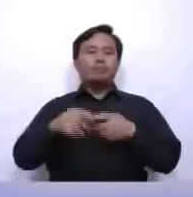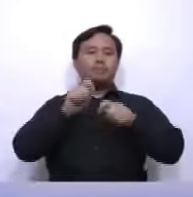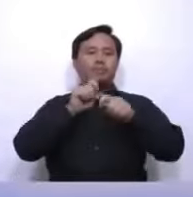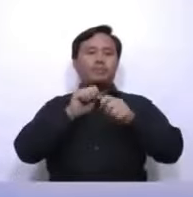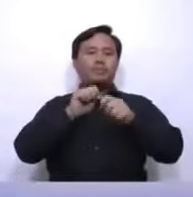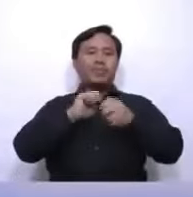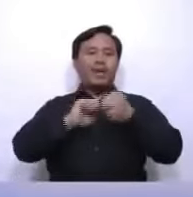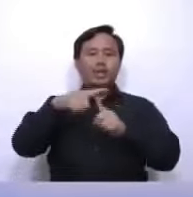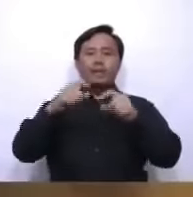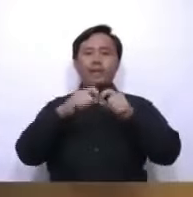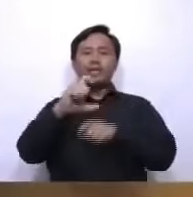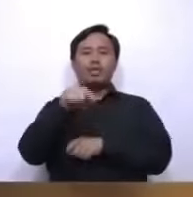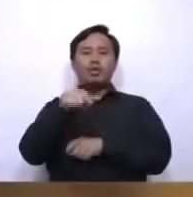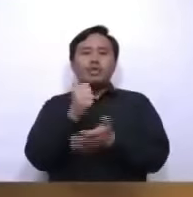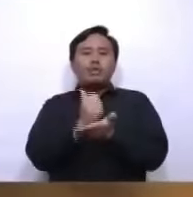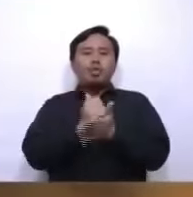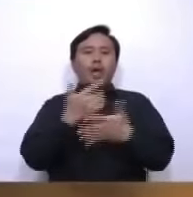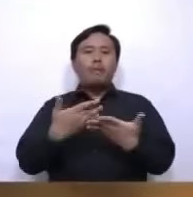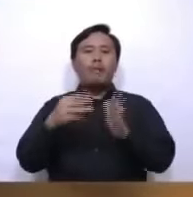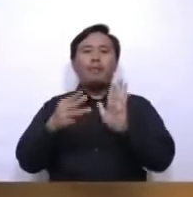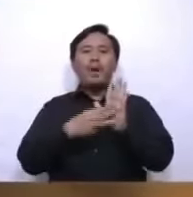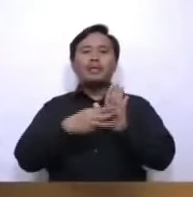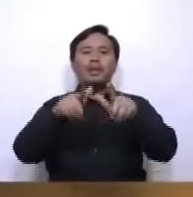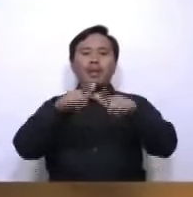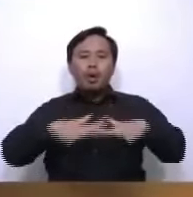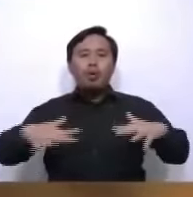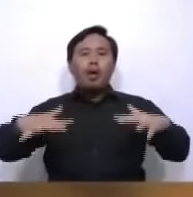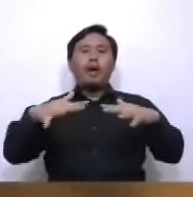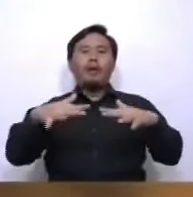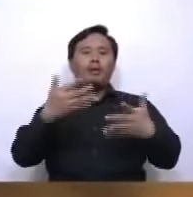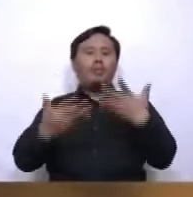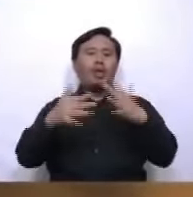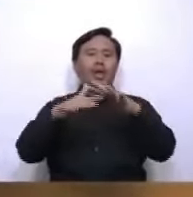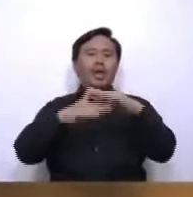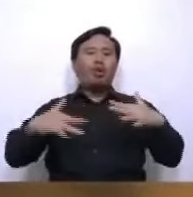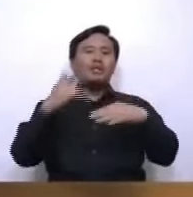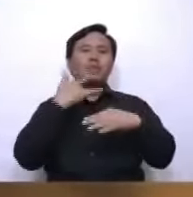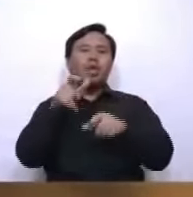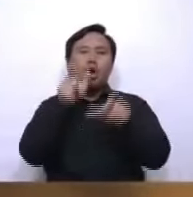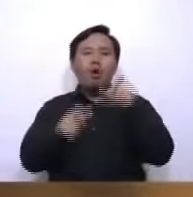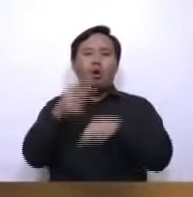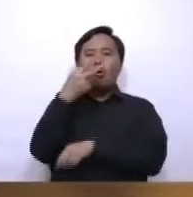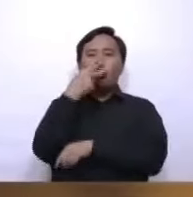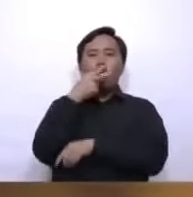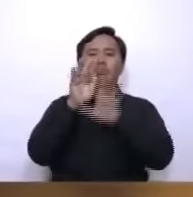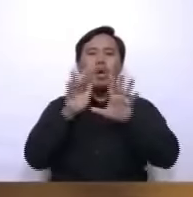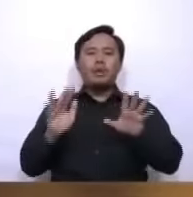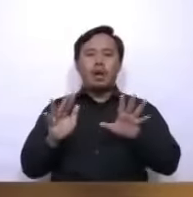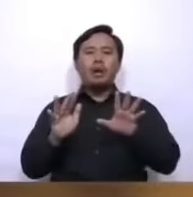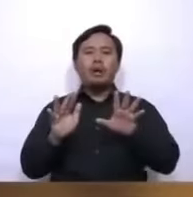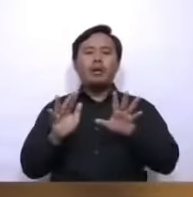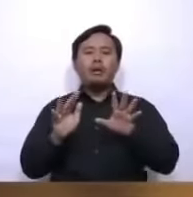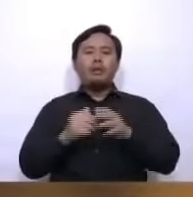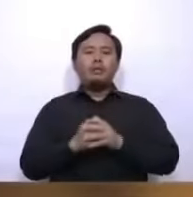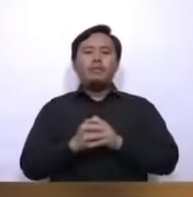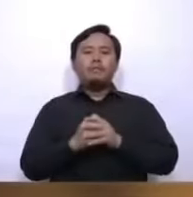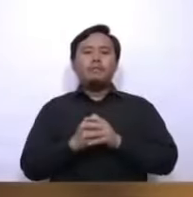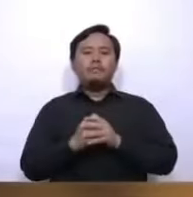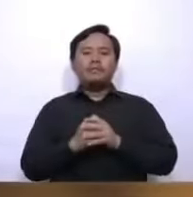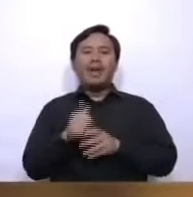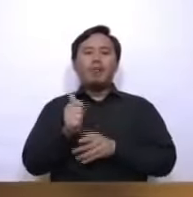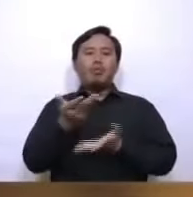ini karena masalah-masalah lingkungan. Bisa jadi lingkungan perokok pasif, sehingga ini buah harus kota layak